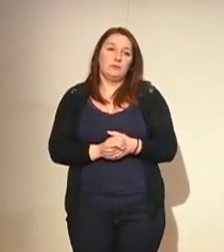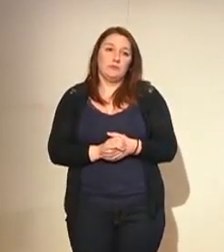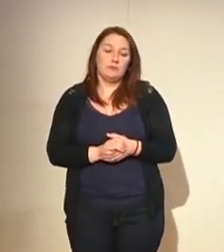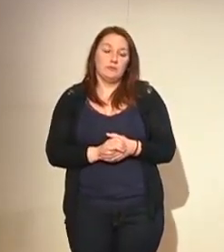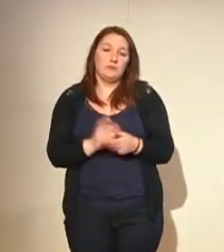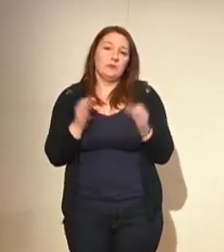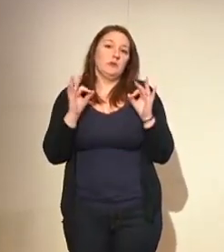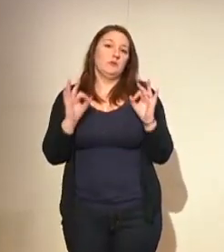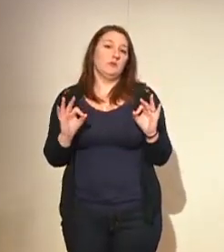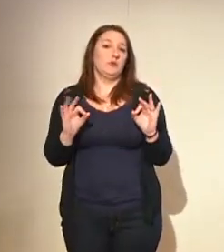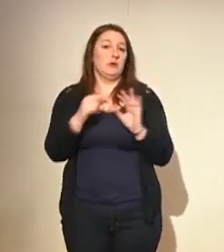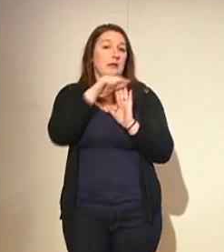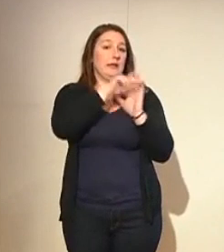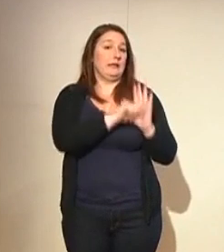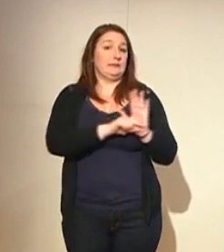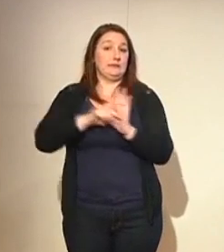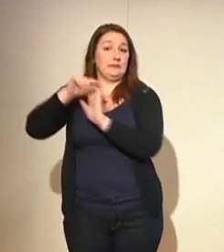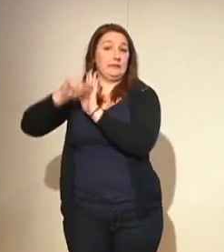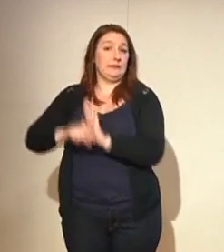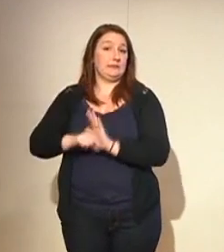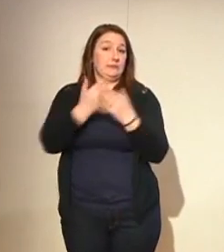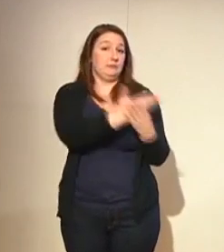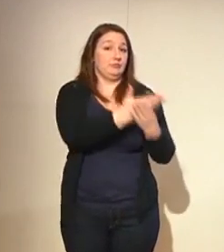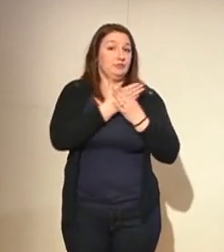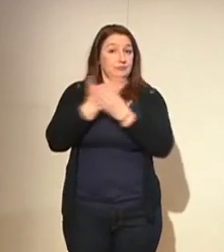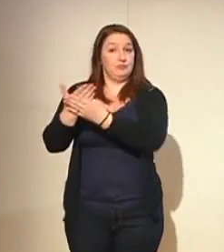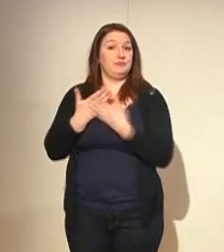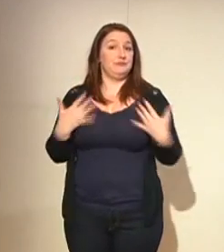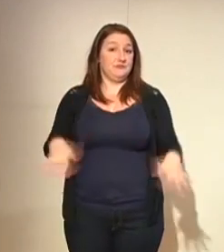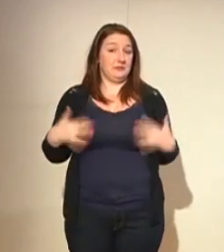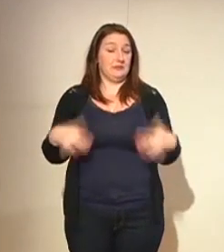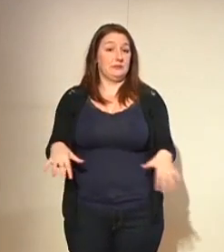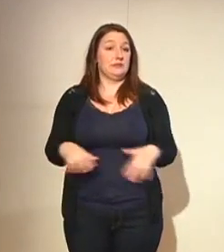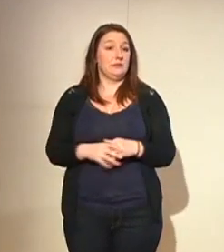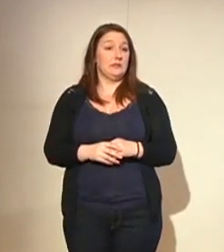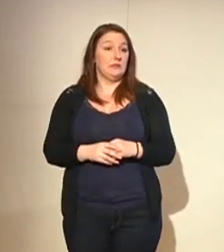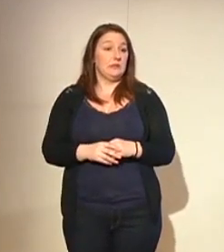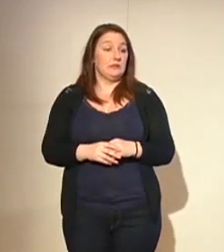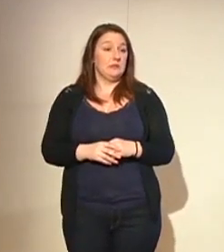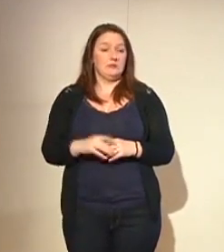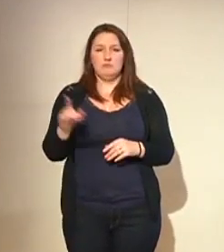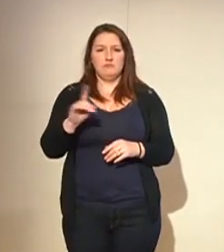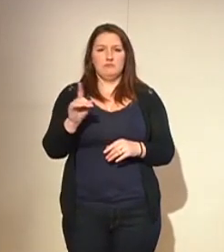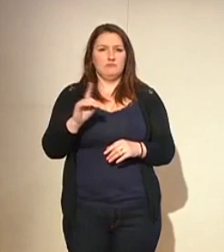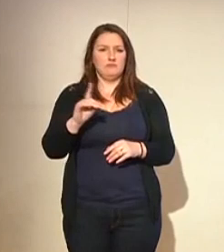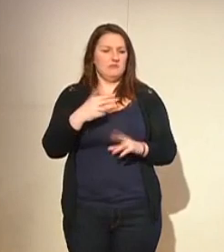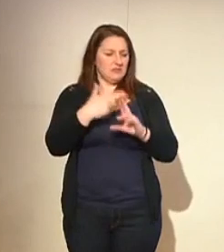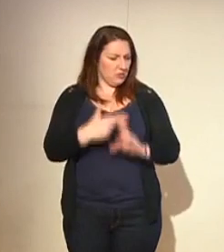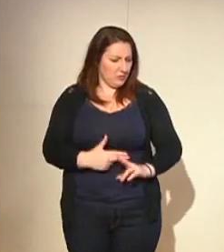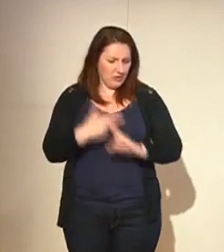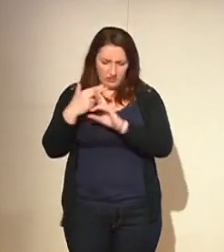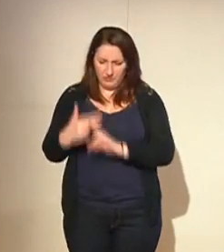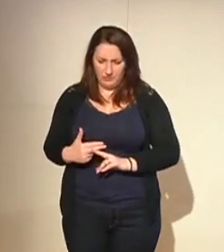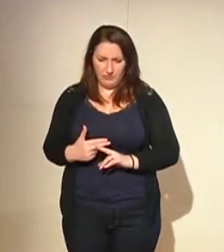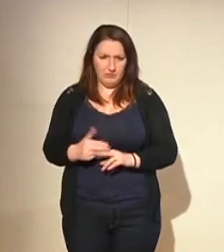il y a donc comme liste qui ont été déposé ah non c'est c'est nominatif ça c'est pas un